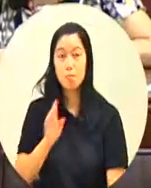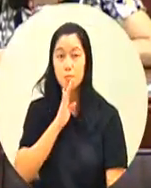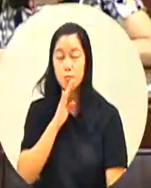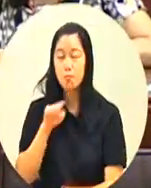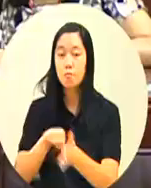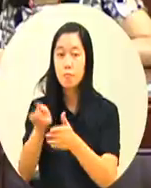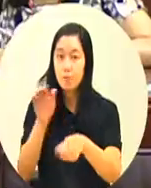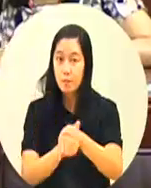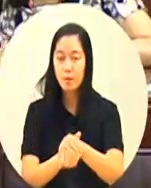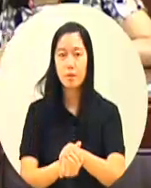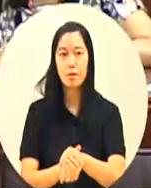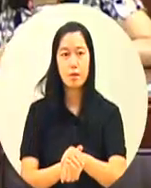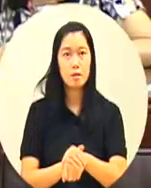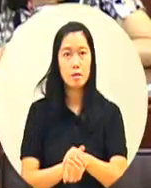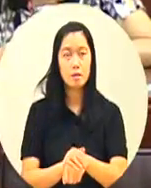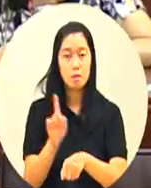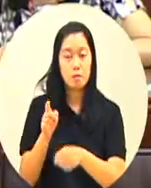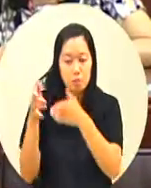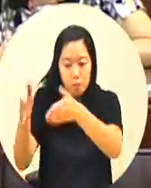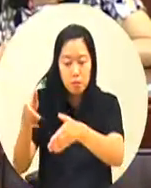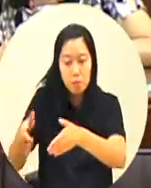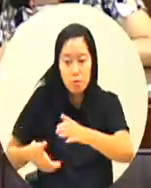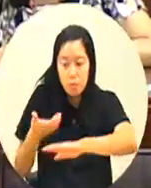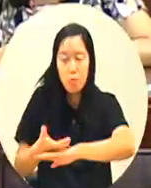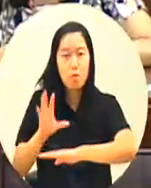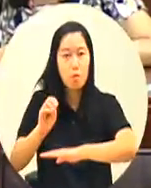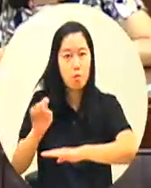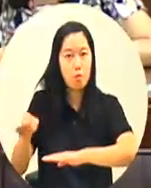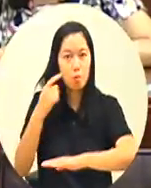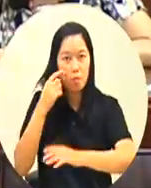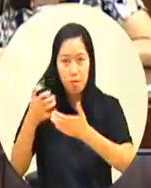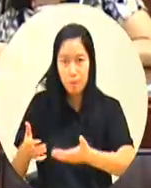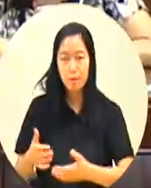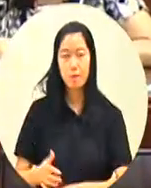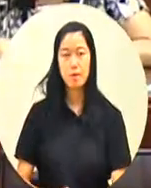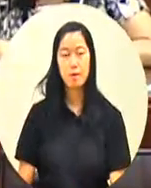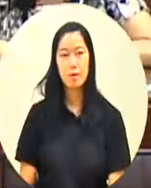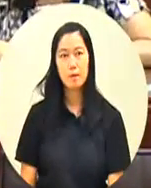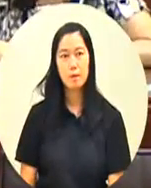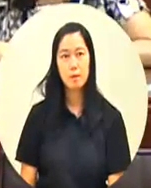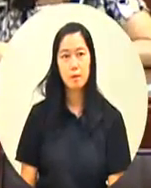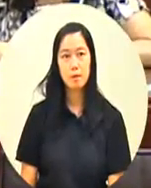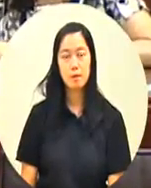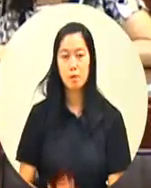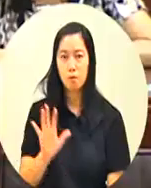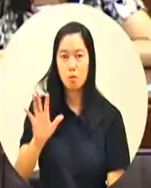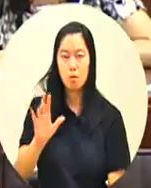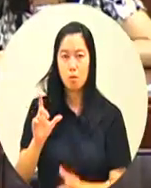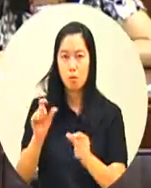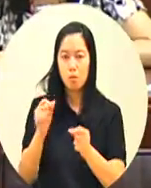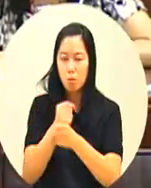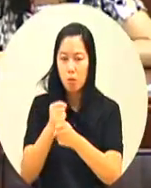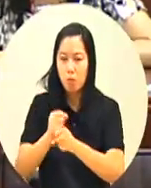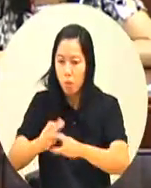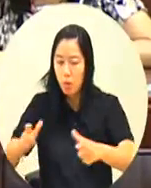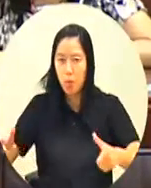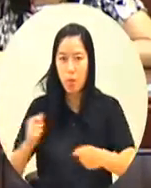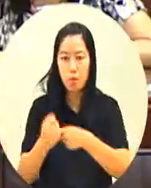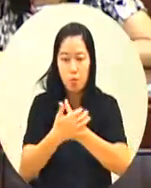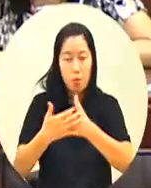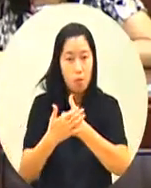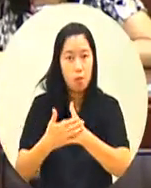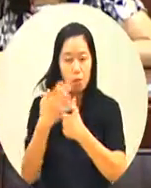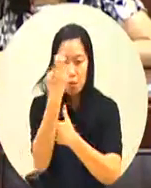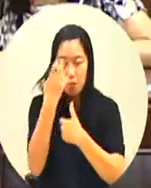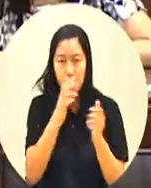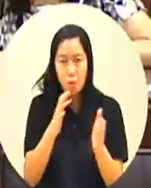业，就是你有没有 take care 这件事情，其实是最关键的事。其实我们花了很多工作，是它的维护管理计划是在建立